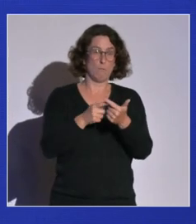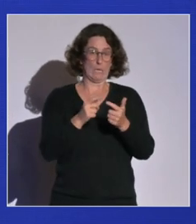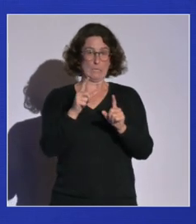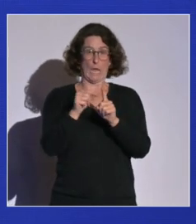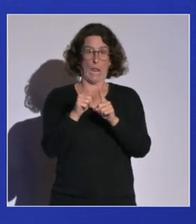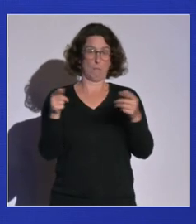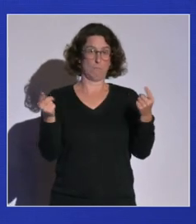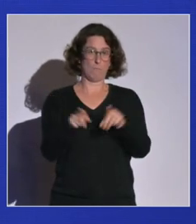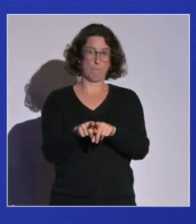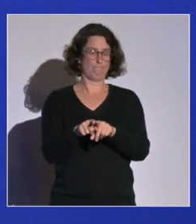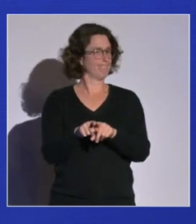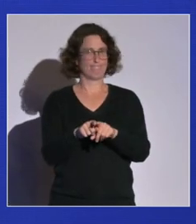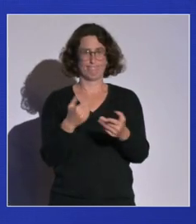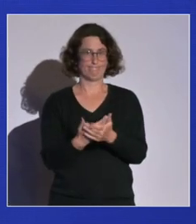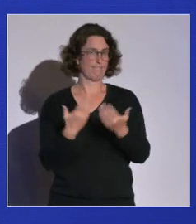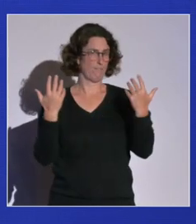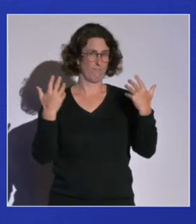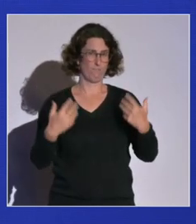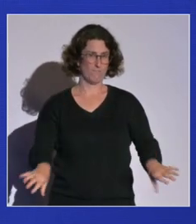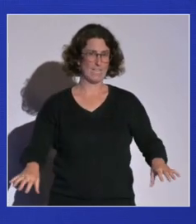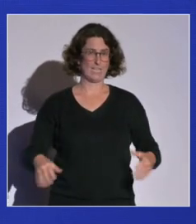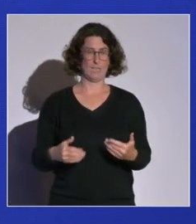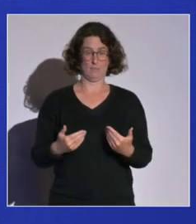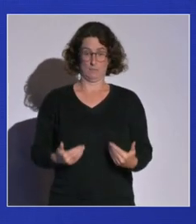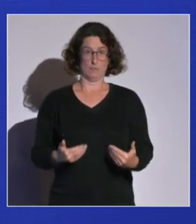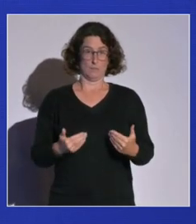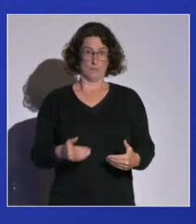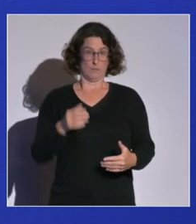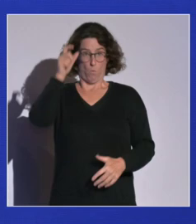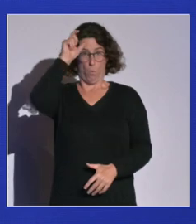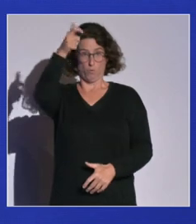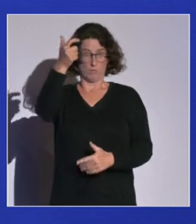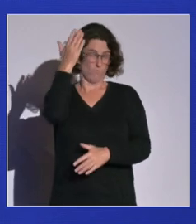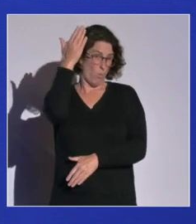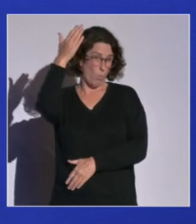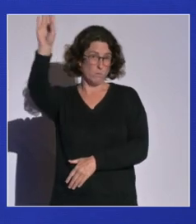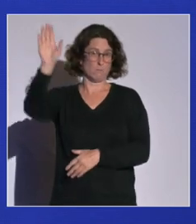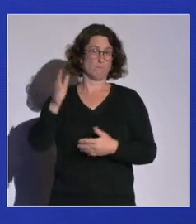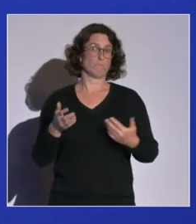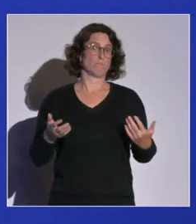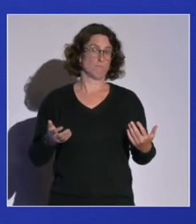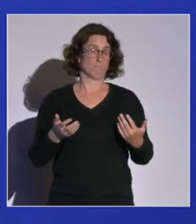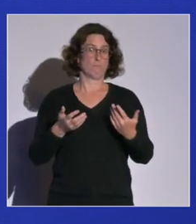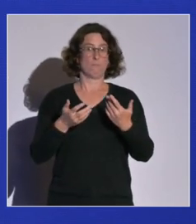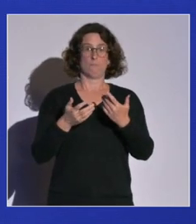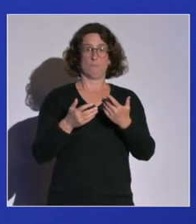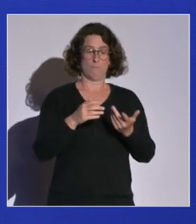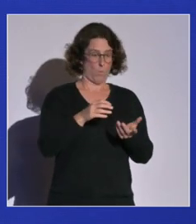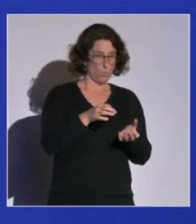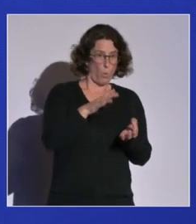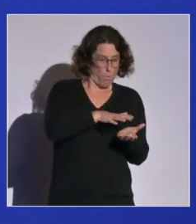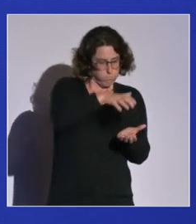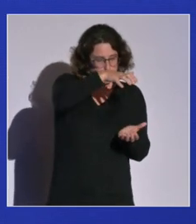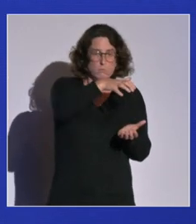fini. Désormais, c'est ouvert devant nous une autre logique. Les surplus que nous avons, ils